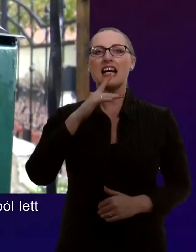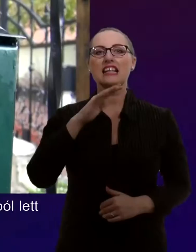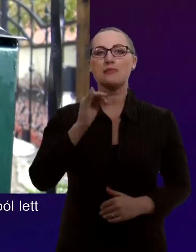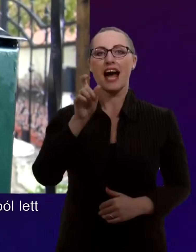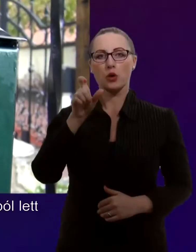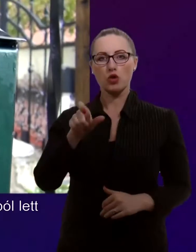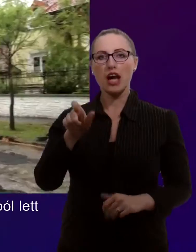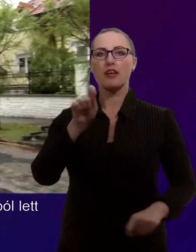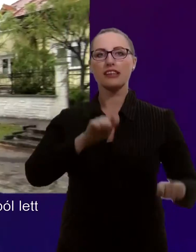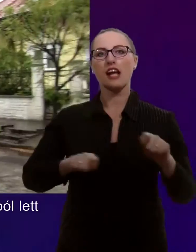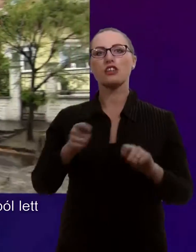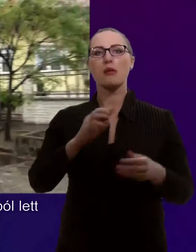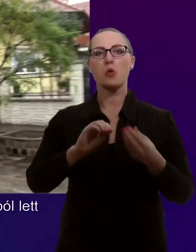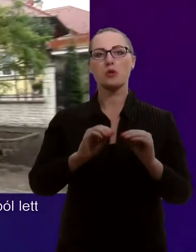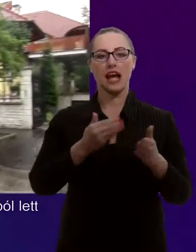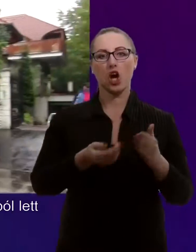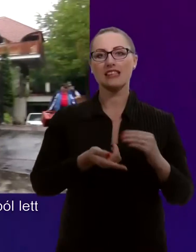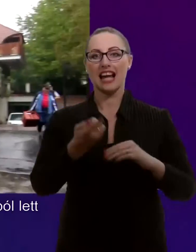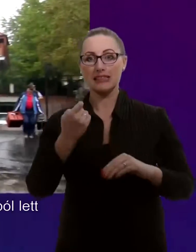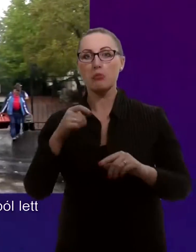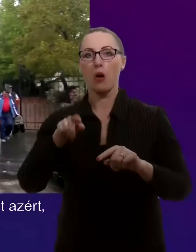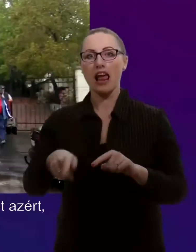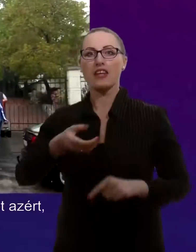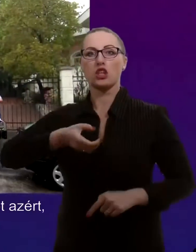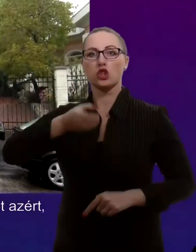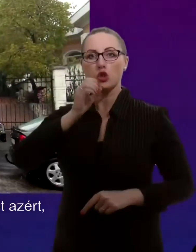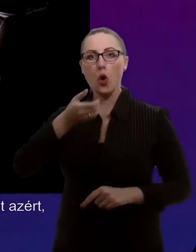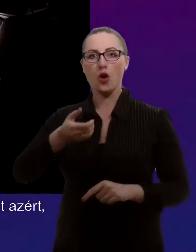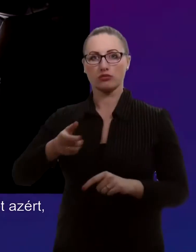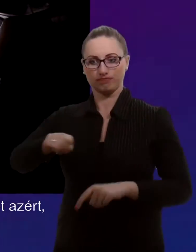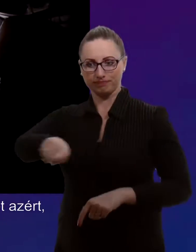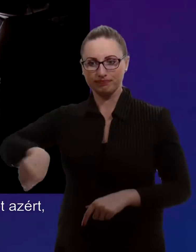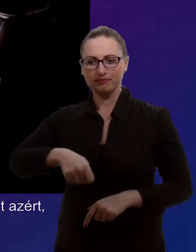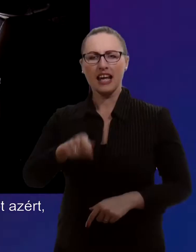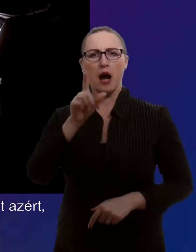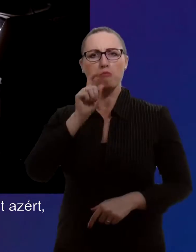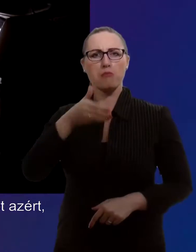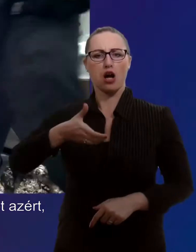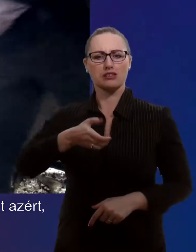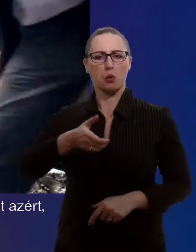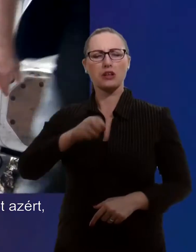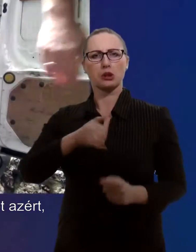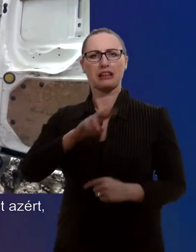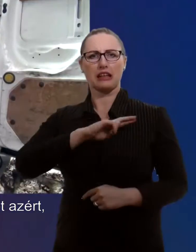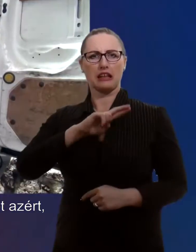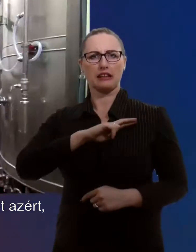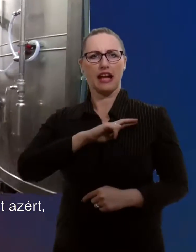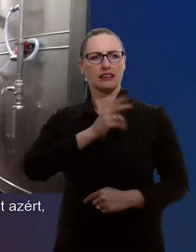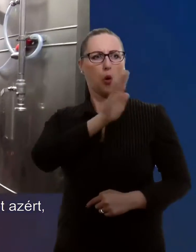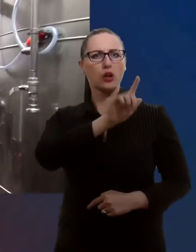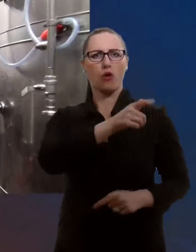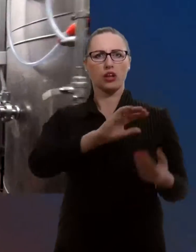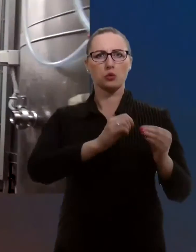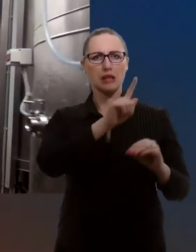Rizmájer József kereskedelmi üzemgazdászból lett sörfőző. Édesapja szódás, és mindig nagyon irigyelte őt azért, hogy otthon van az